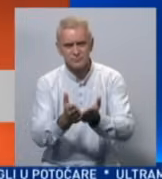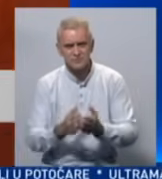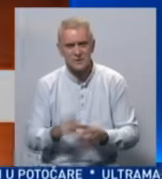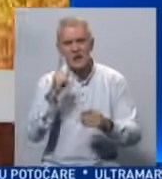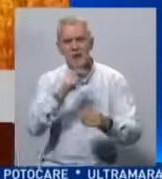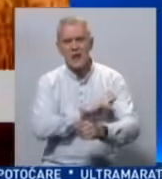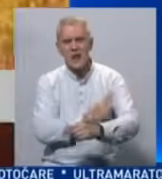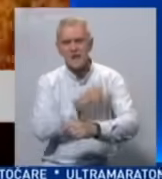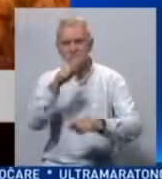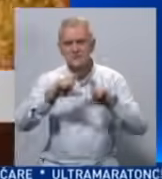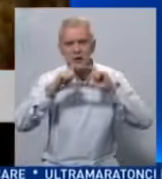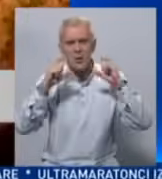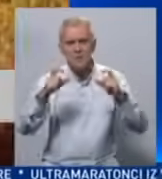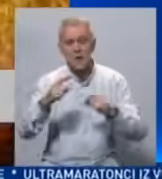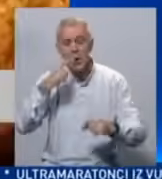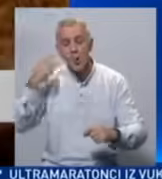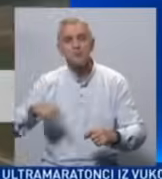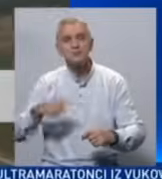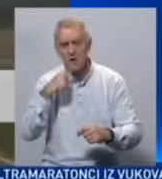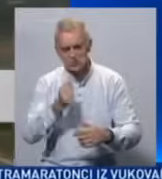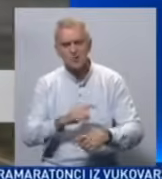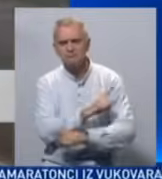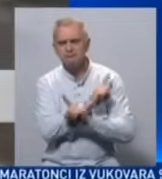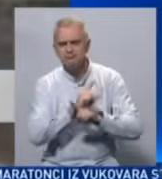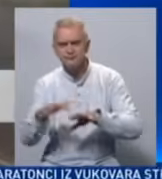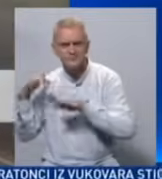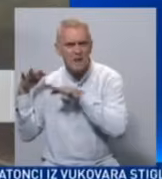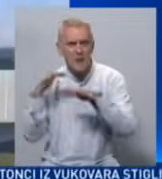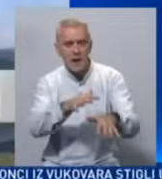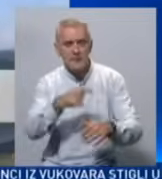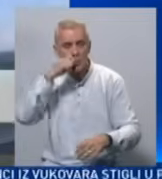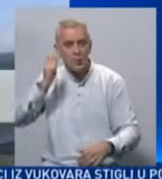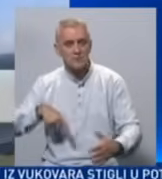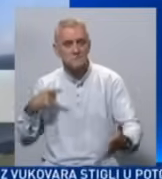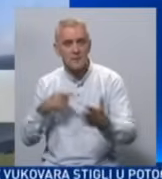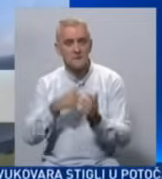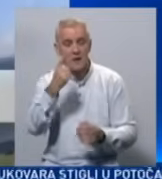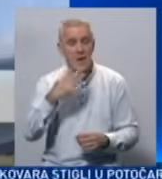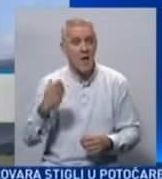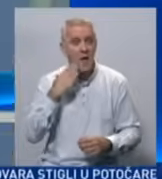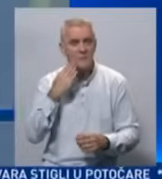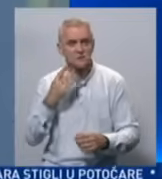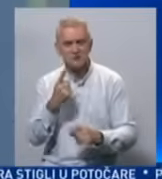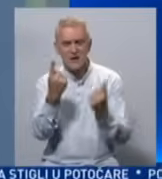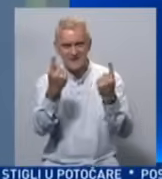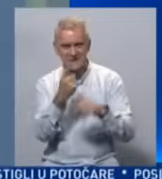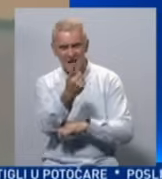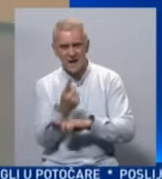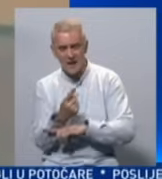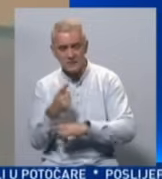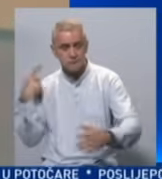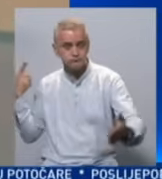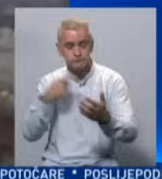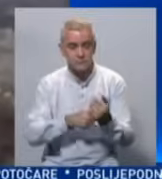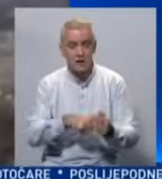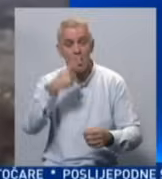objekti. Rusija je potvrdila da je izvela niz napada na ukrajinske mete, među njima i američke lansere raketa. Ruska vojska objavila